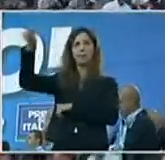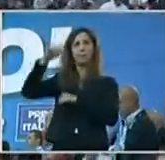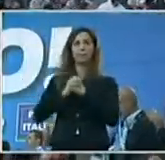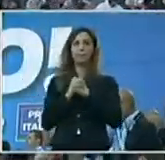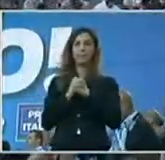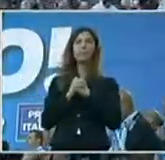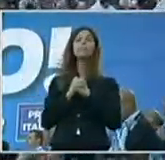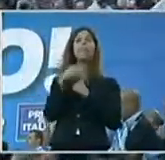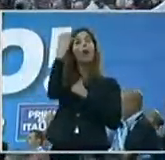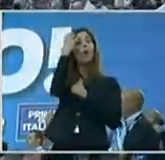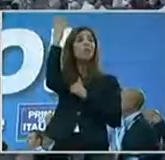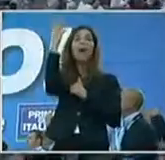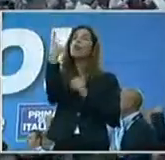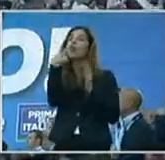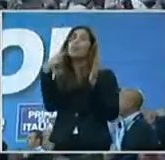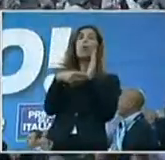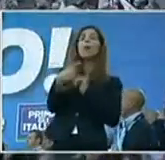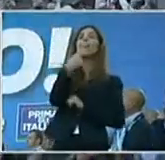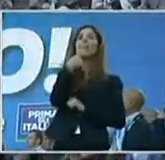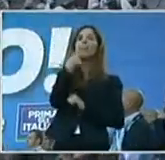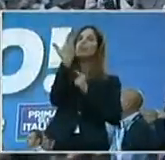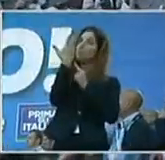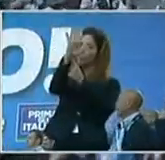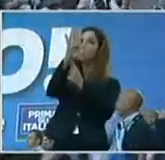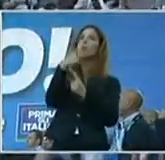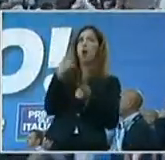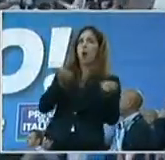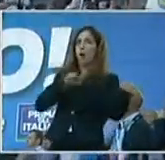al governo ci torna chi ha dimostrato di saper governare.